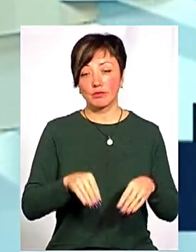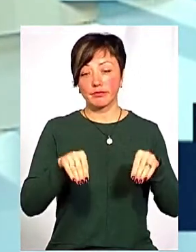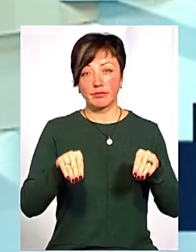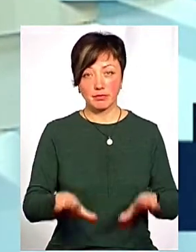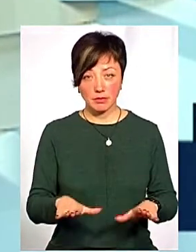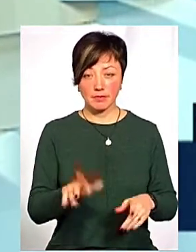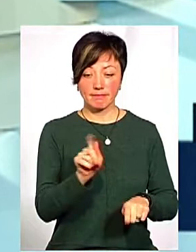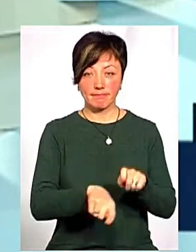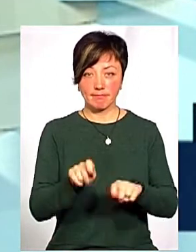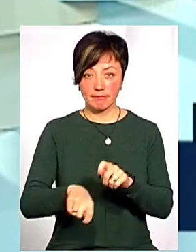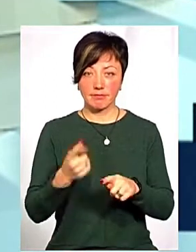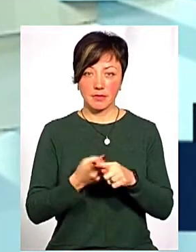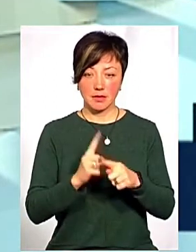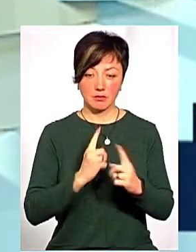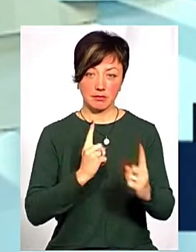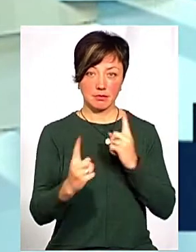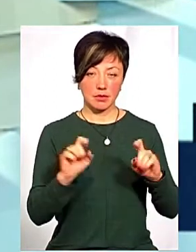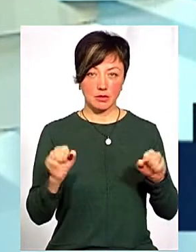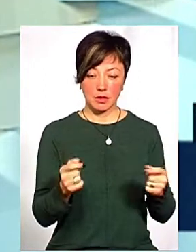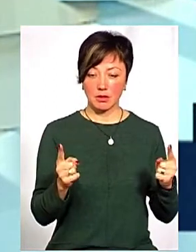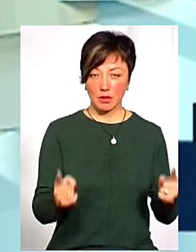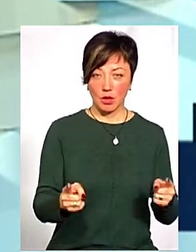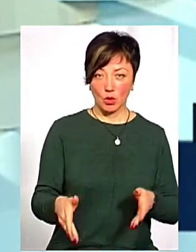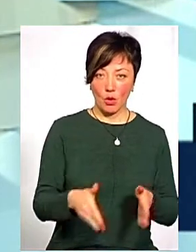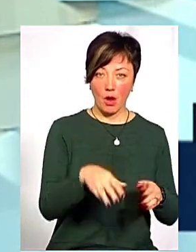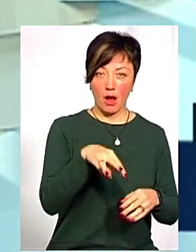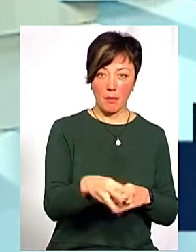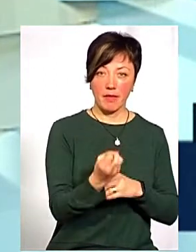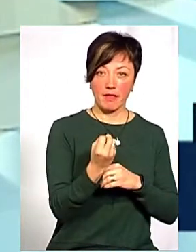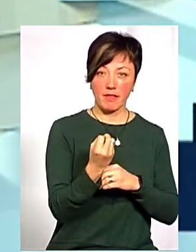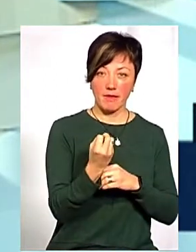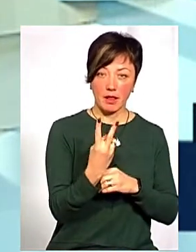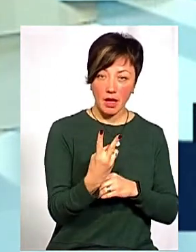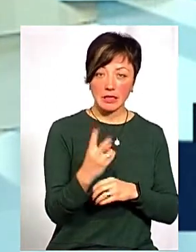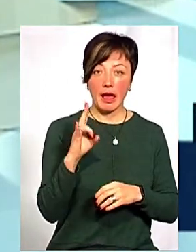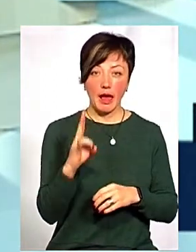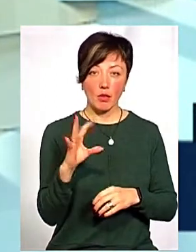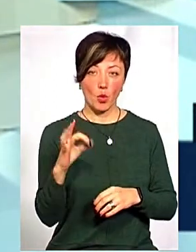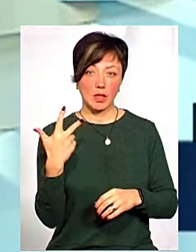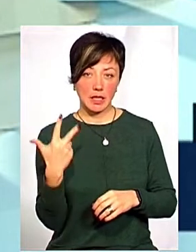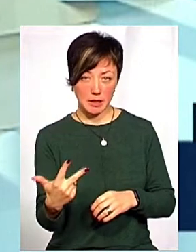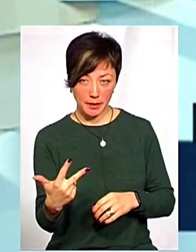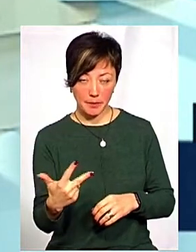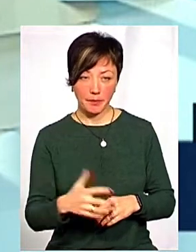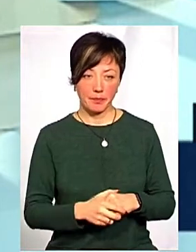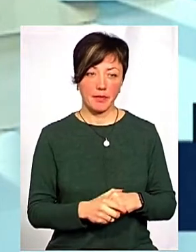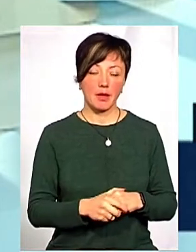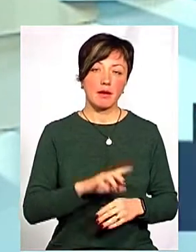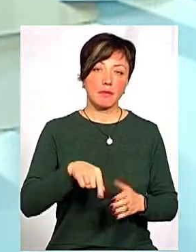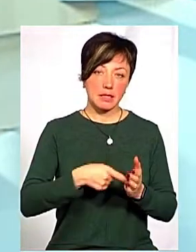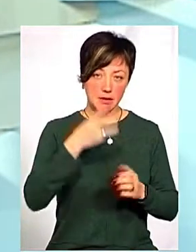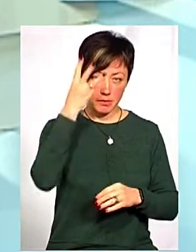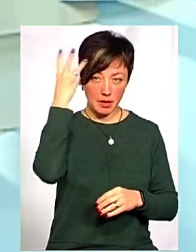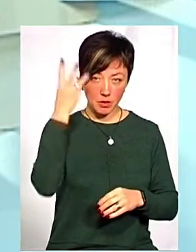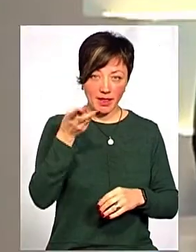рішення вимірювати даний швидкісний режим як на ділянках дороги М12 та Н03, крім цього, східний під'їзд та Західноокружна міста